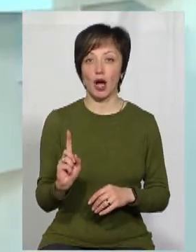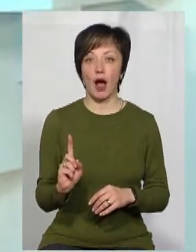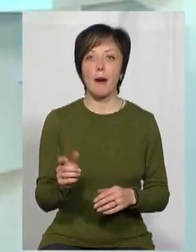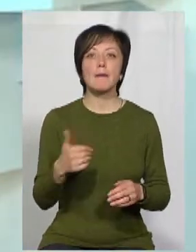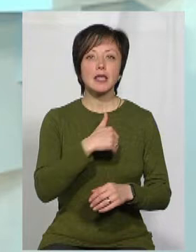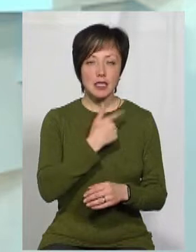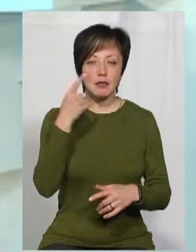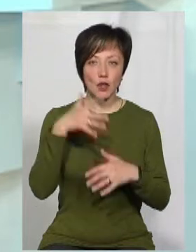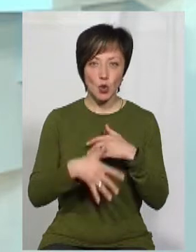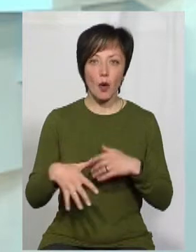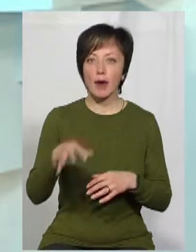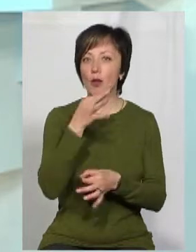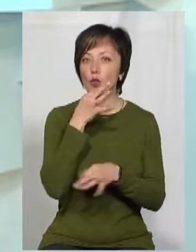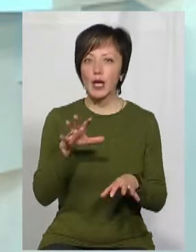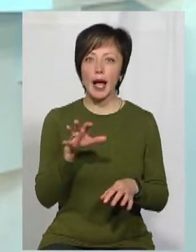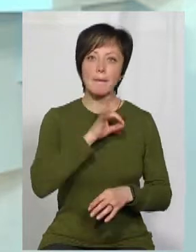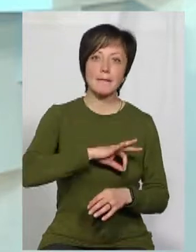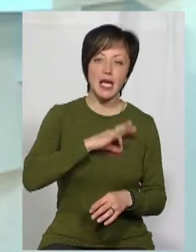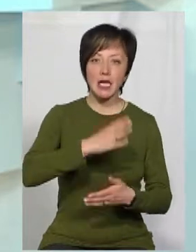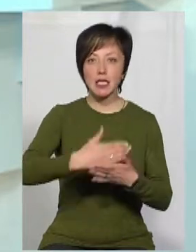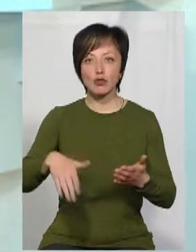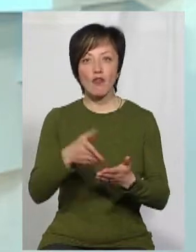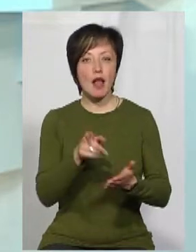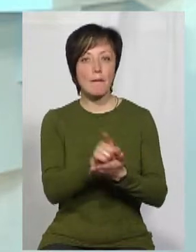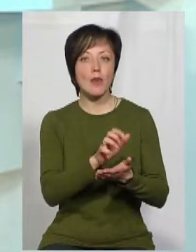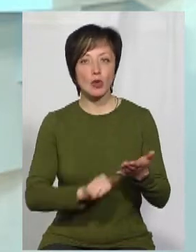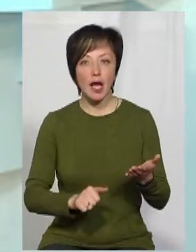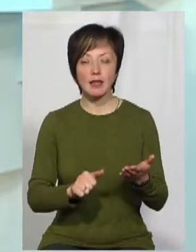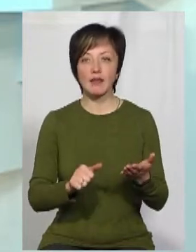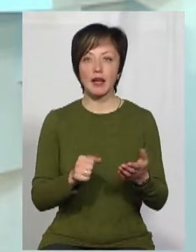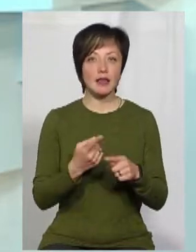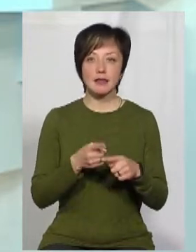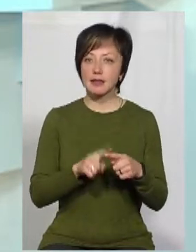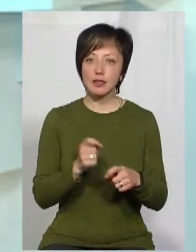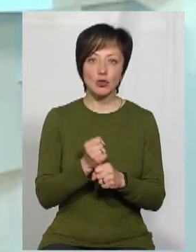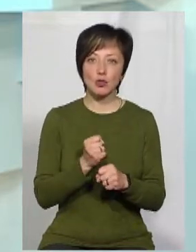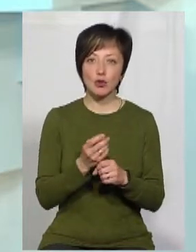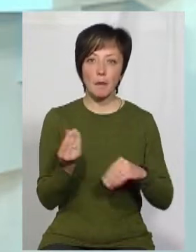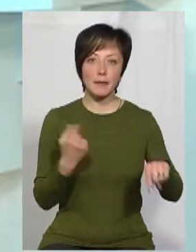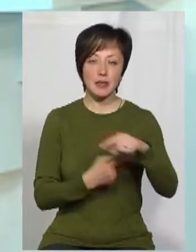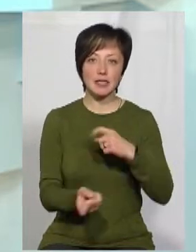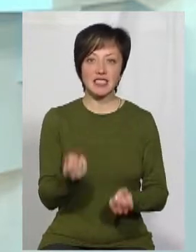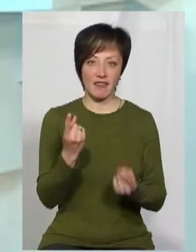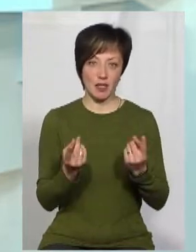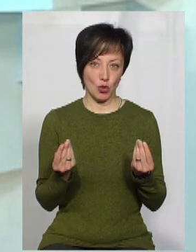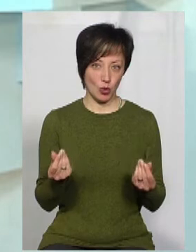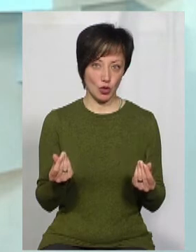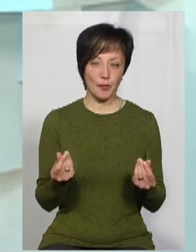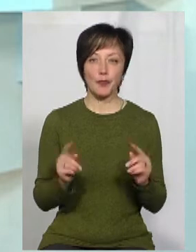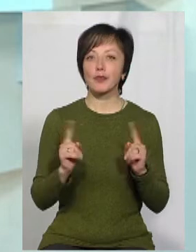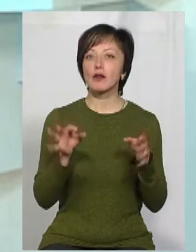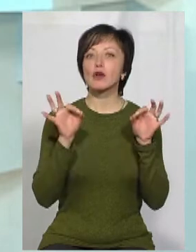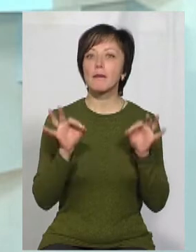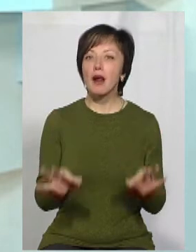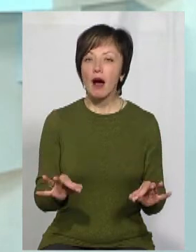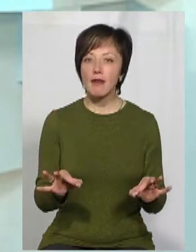ми свідомі того, що будь-які пільги, скасування податків і відміна, вона не зробить, що в підприємців з'являться гроші. І дуже